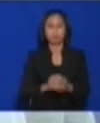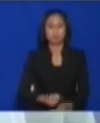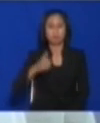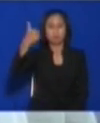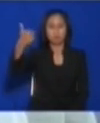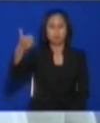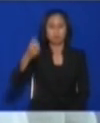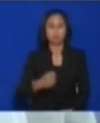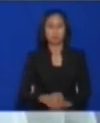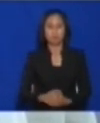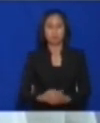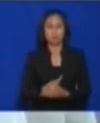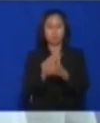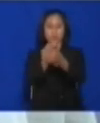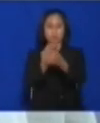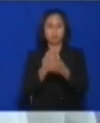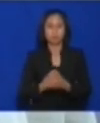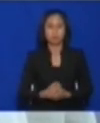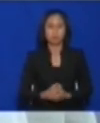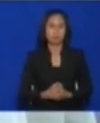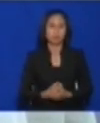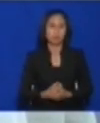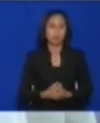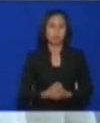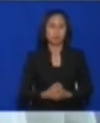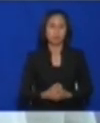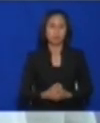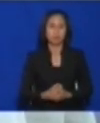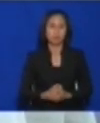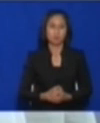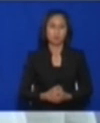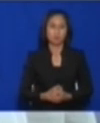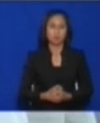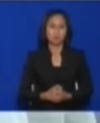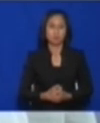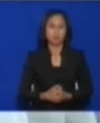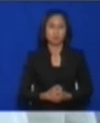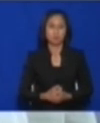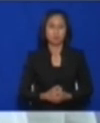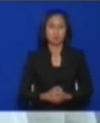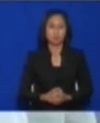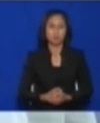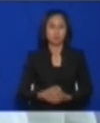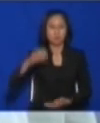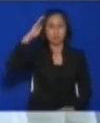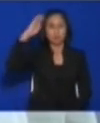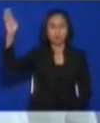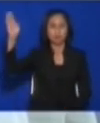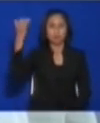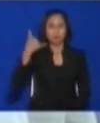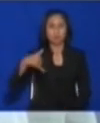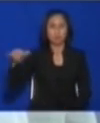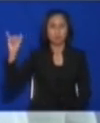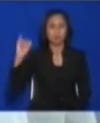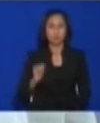paperless government lewat sistem manajemen pemerintahan one gate